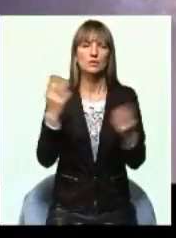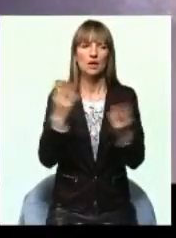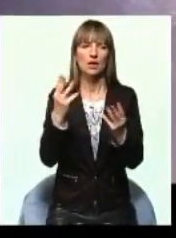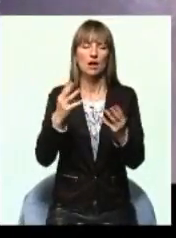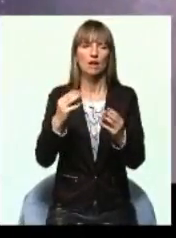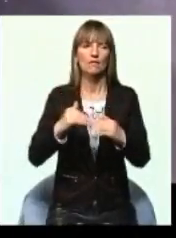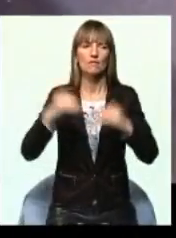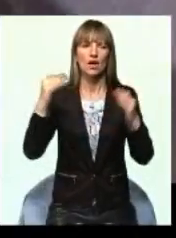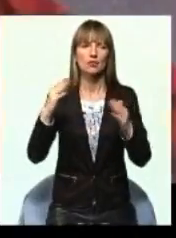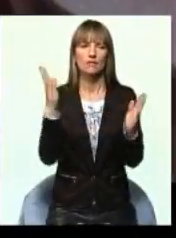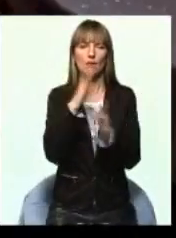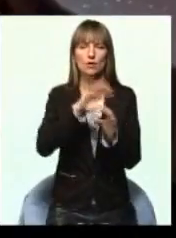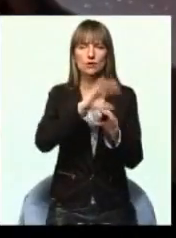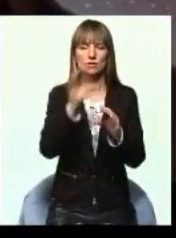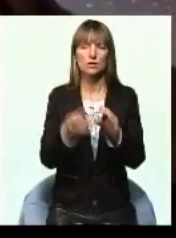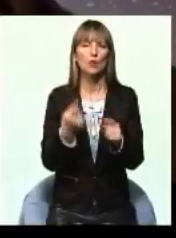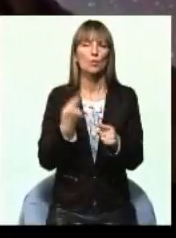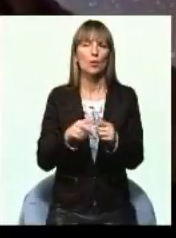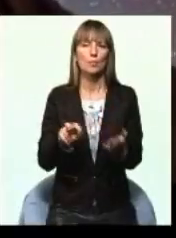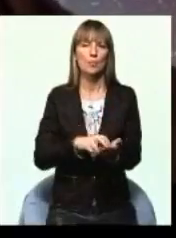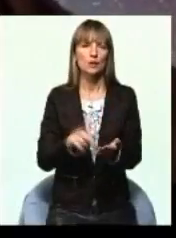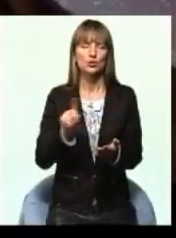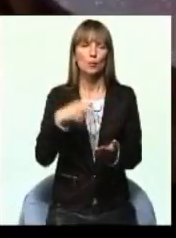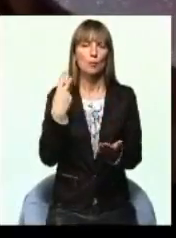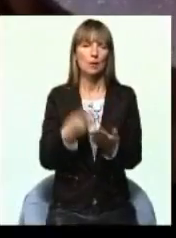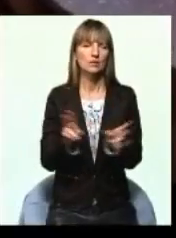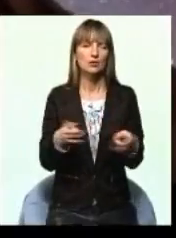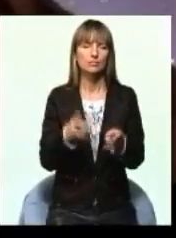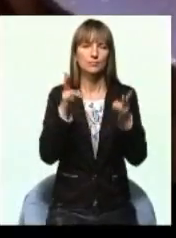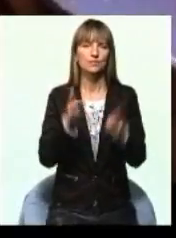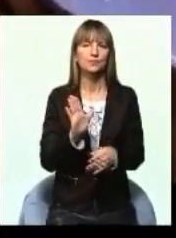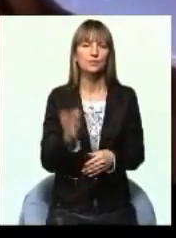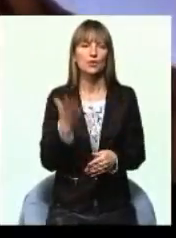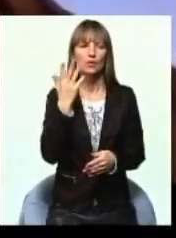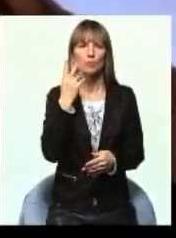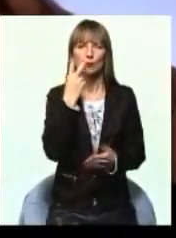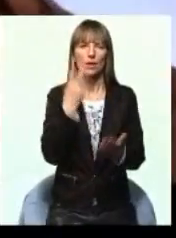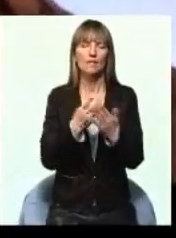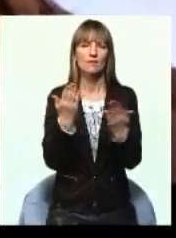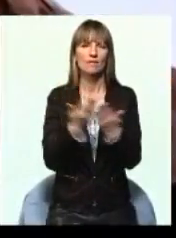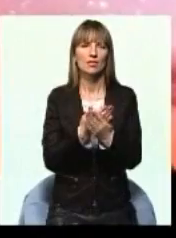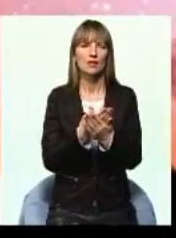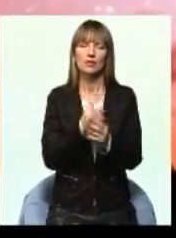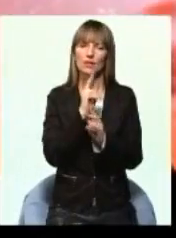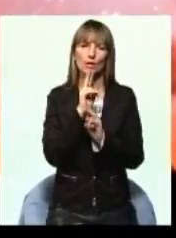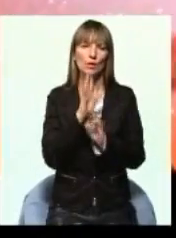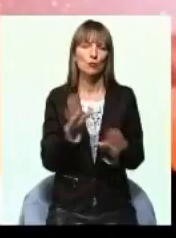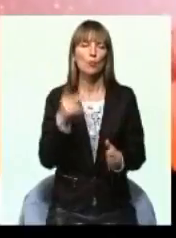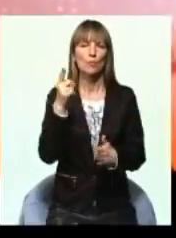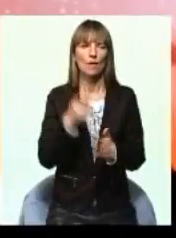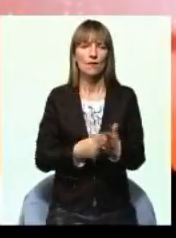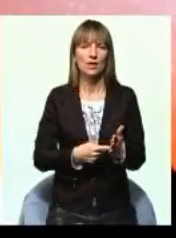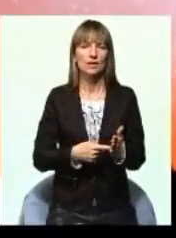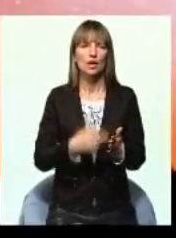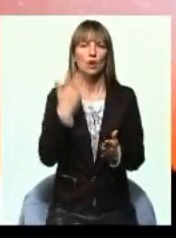атмосфери. Тож боятися зірки, що падає, не варто. Катастрофа, як подекуди показують у фільмах, навряд чи станеться. Повірте,